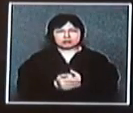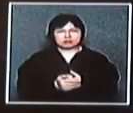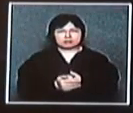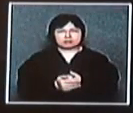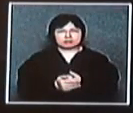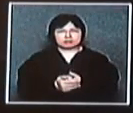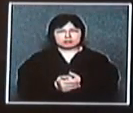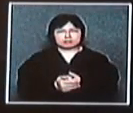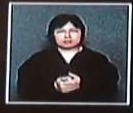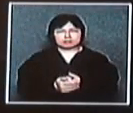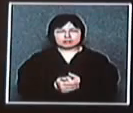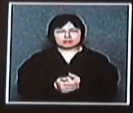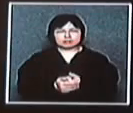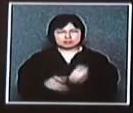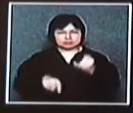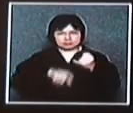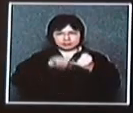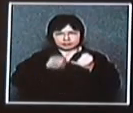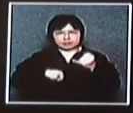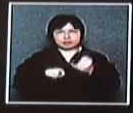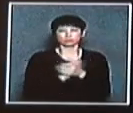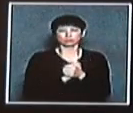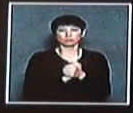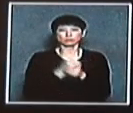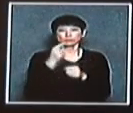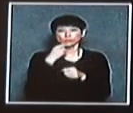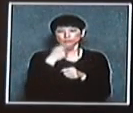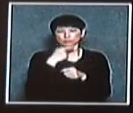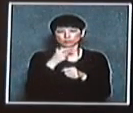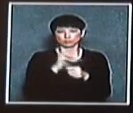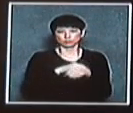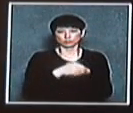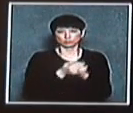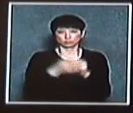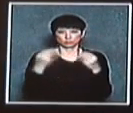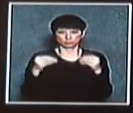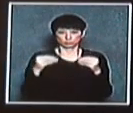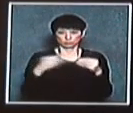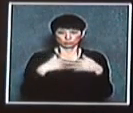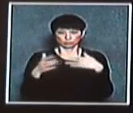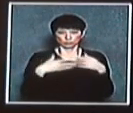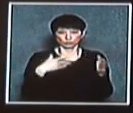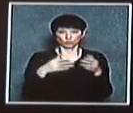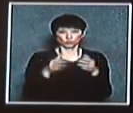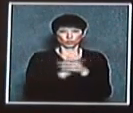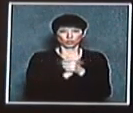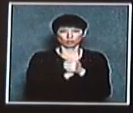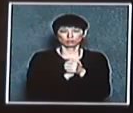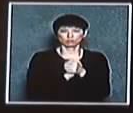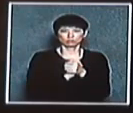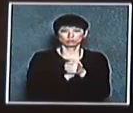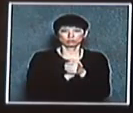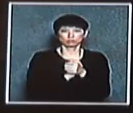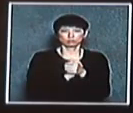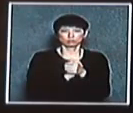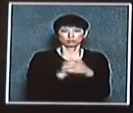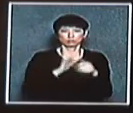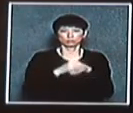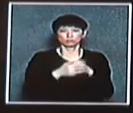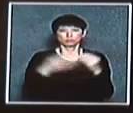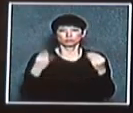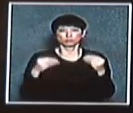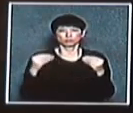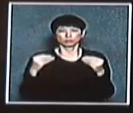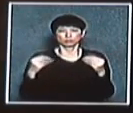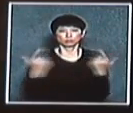当然压轴呢就要讲翻国教事件啊。早前国民教育闹到满城